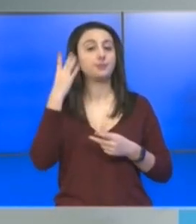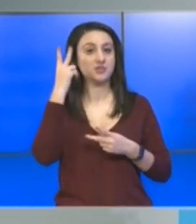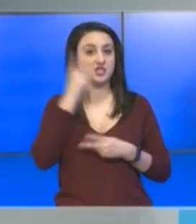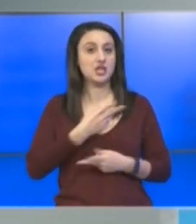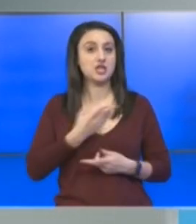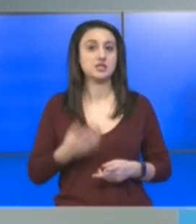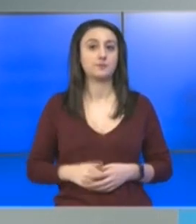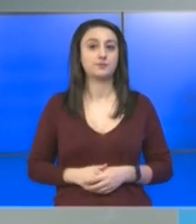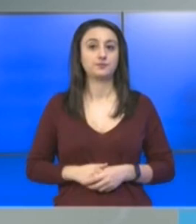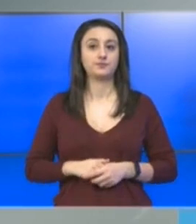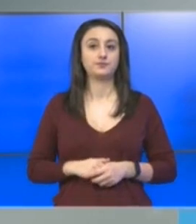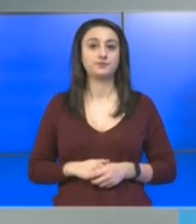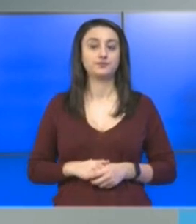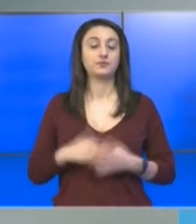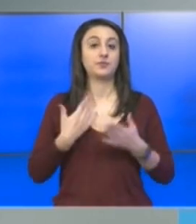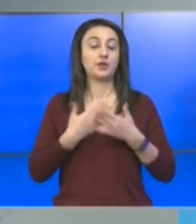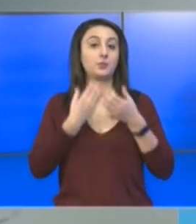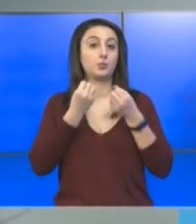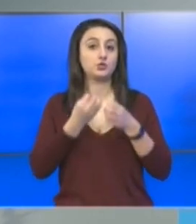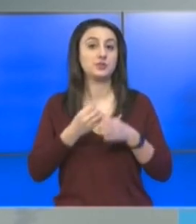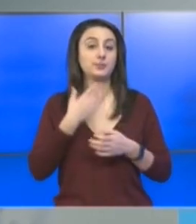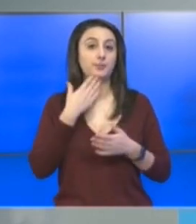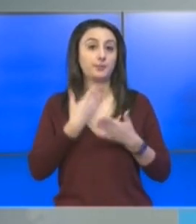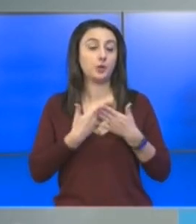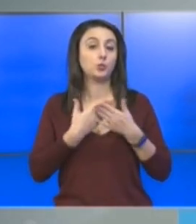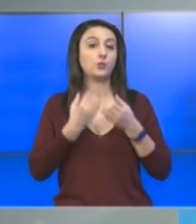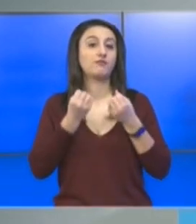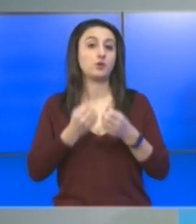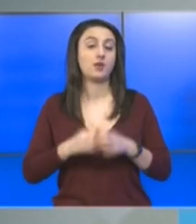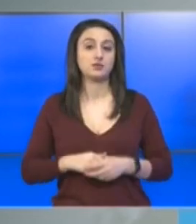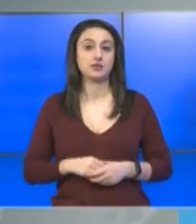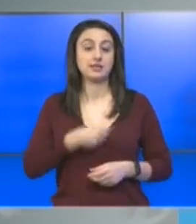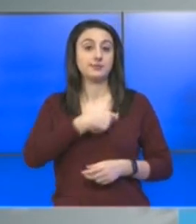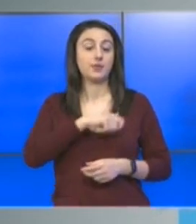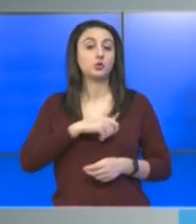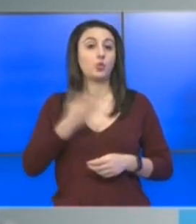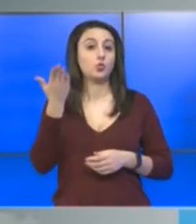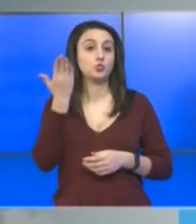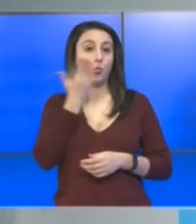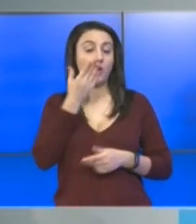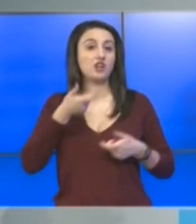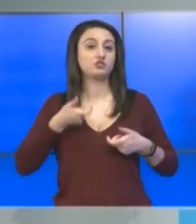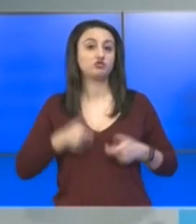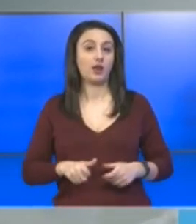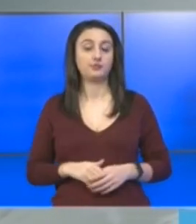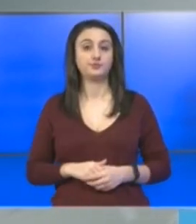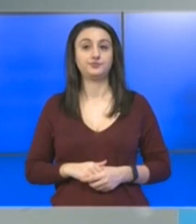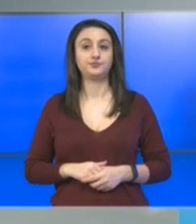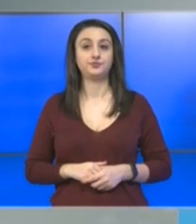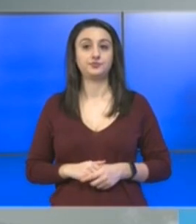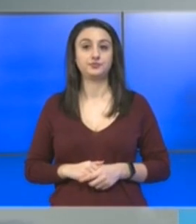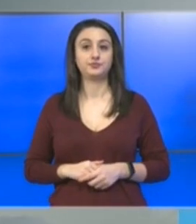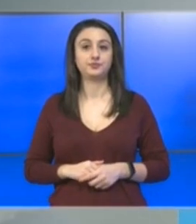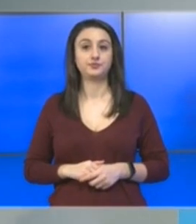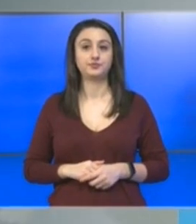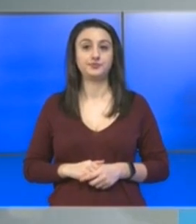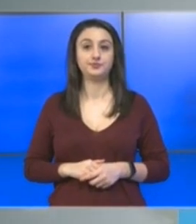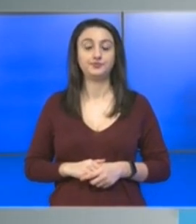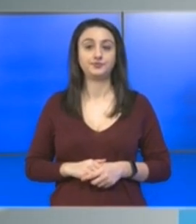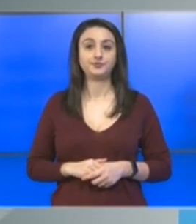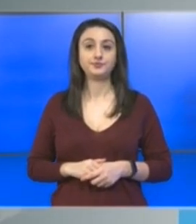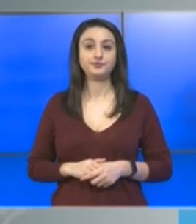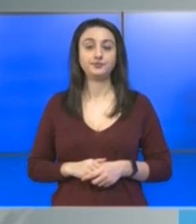învățământ. Vă mulțumesc foarte mult, Aura Danielescu, inspector școlar general al județului Timiș, a fost în direct alături de noi.